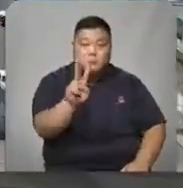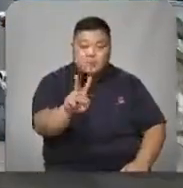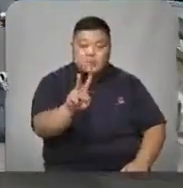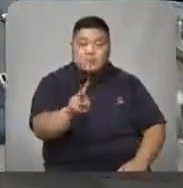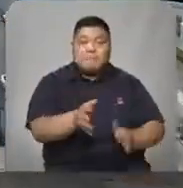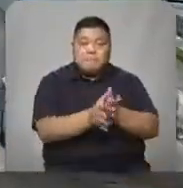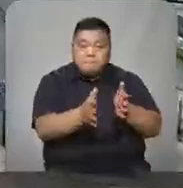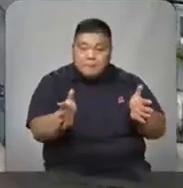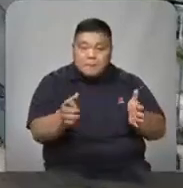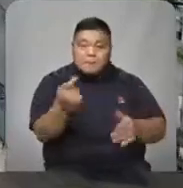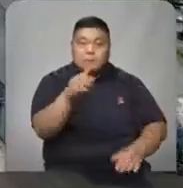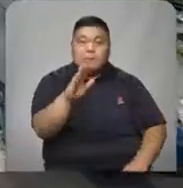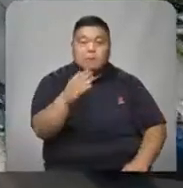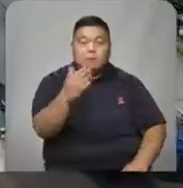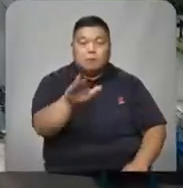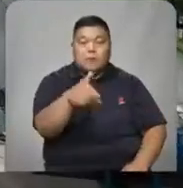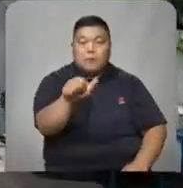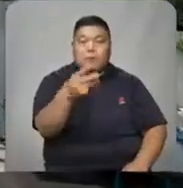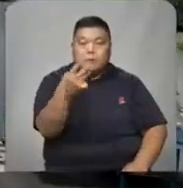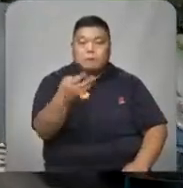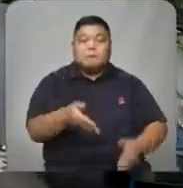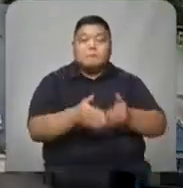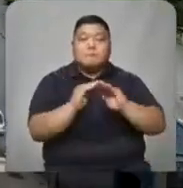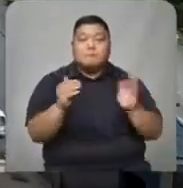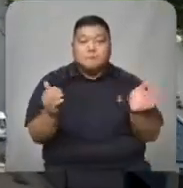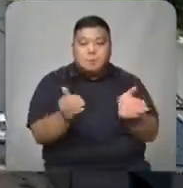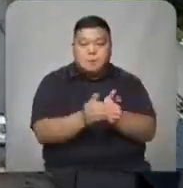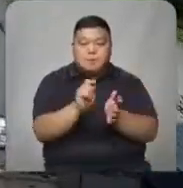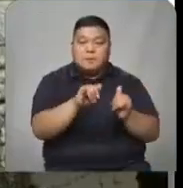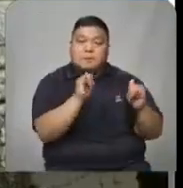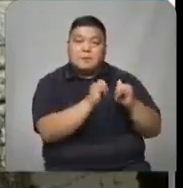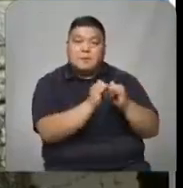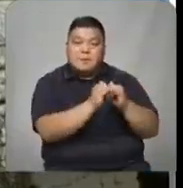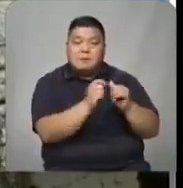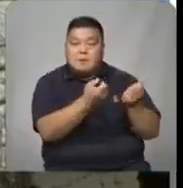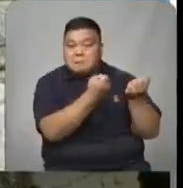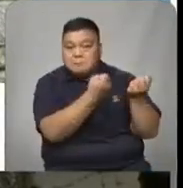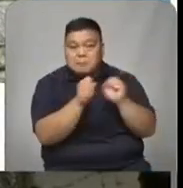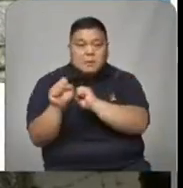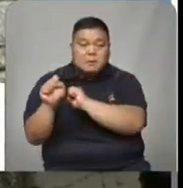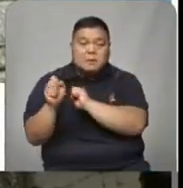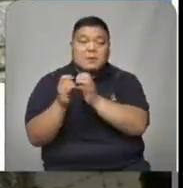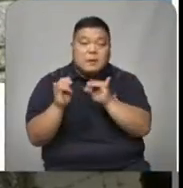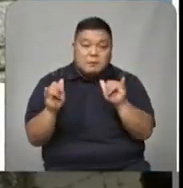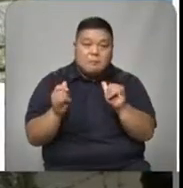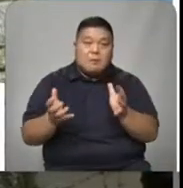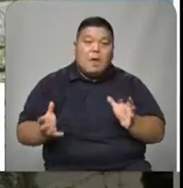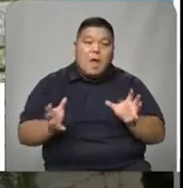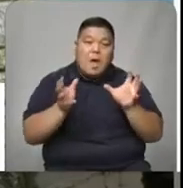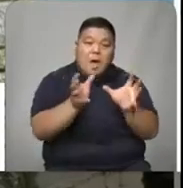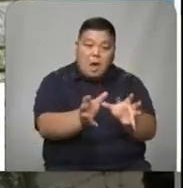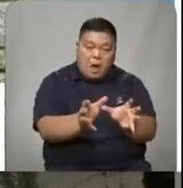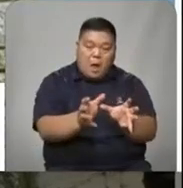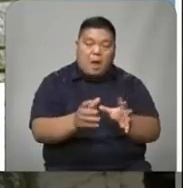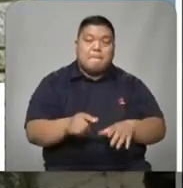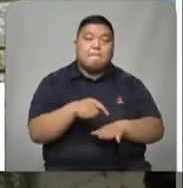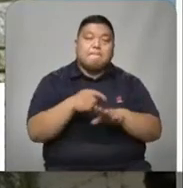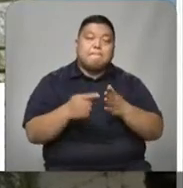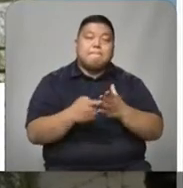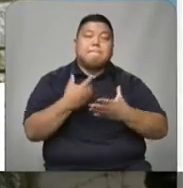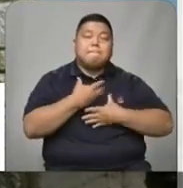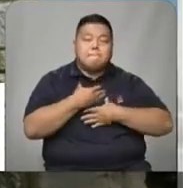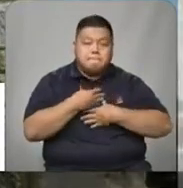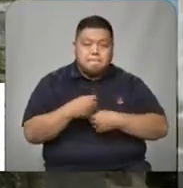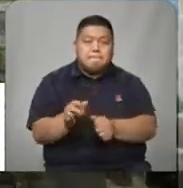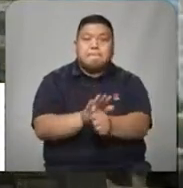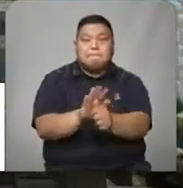착공해 이듬해 8월 준공했습니다 당시 전쟁을 피해 속초에 정착한 2주 난민을 위한 안식처이자